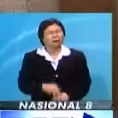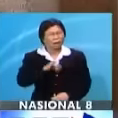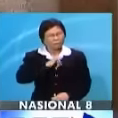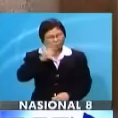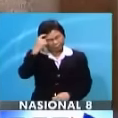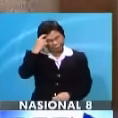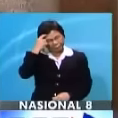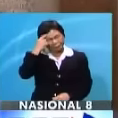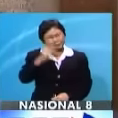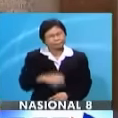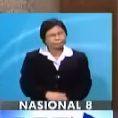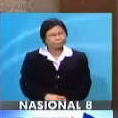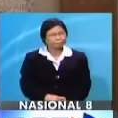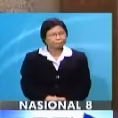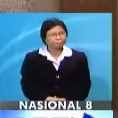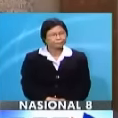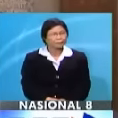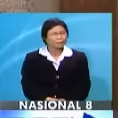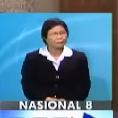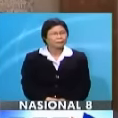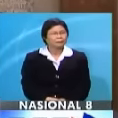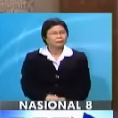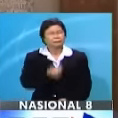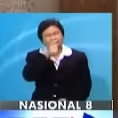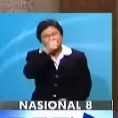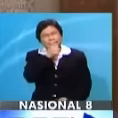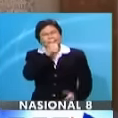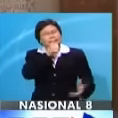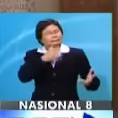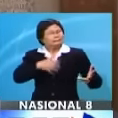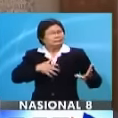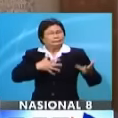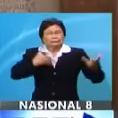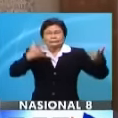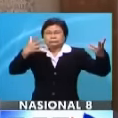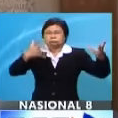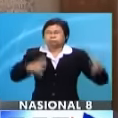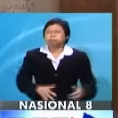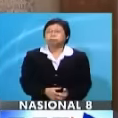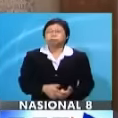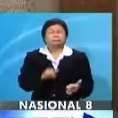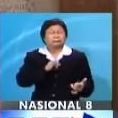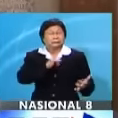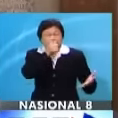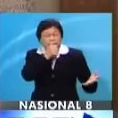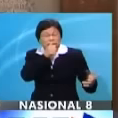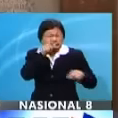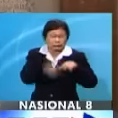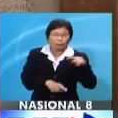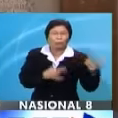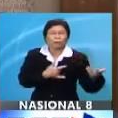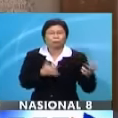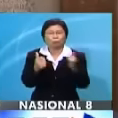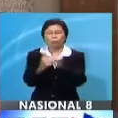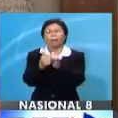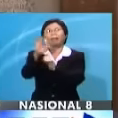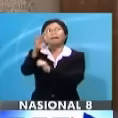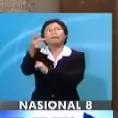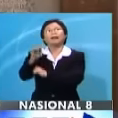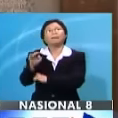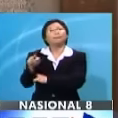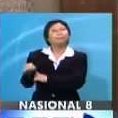that my patience is running very very thin with FAM in regards